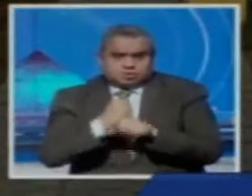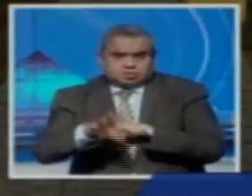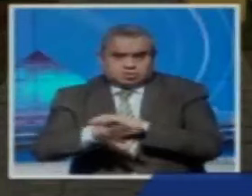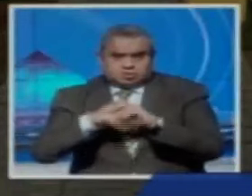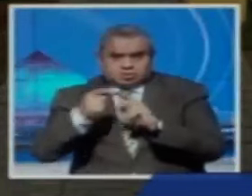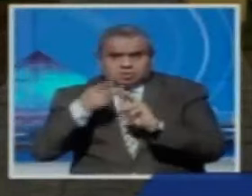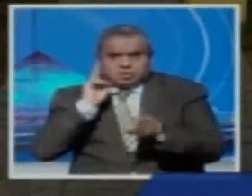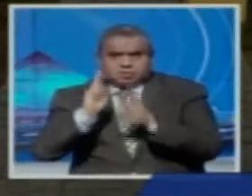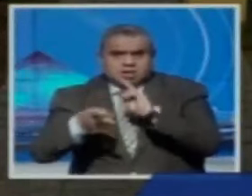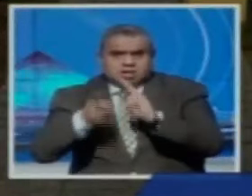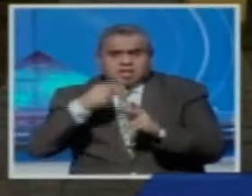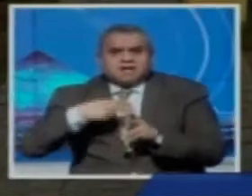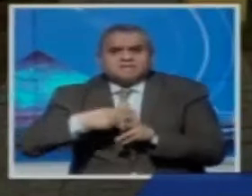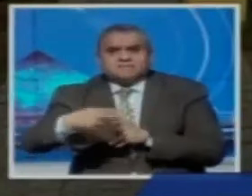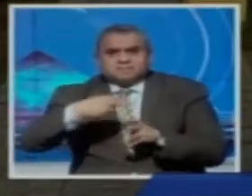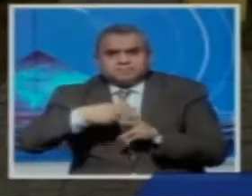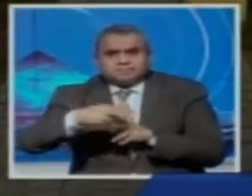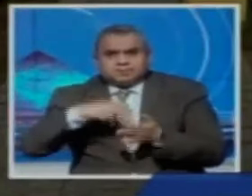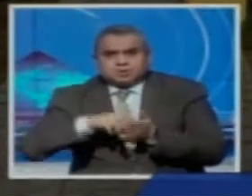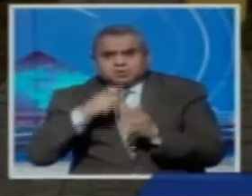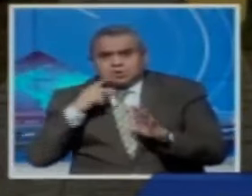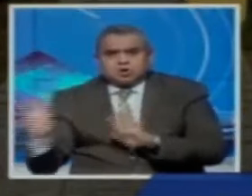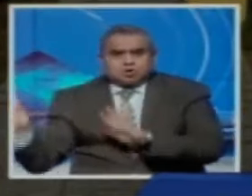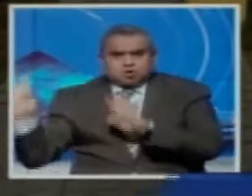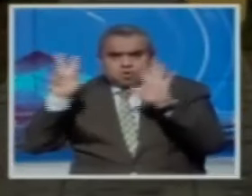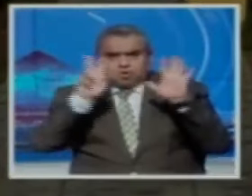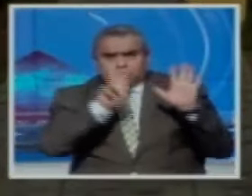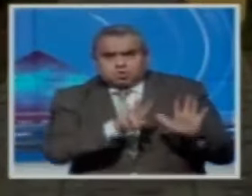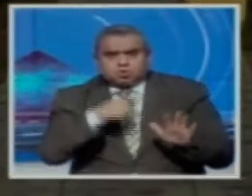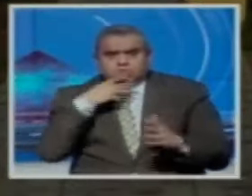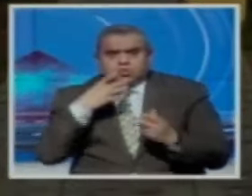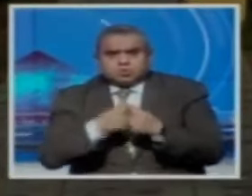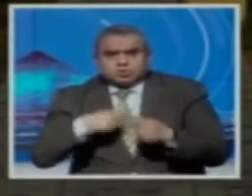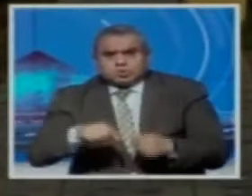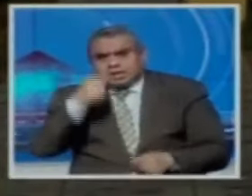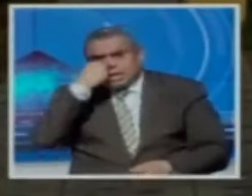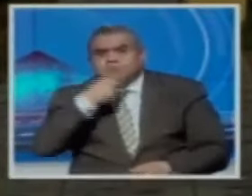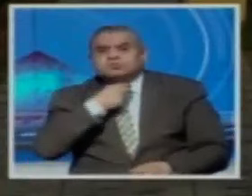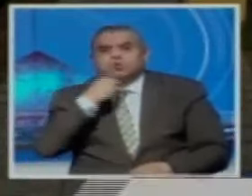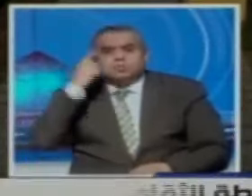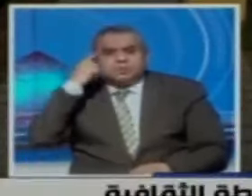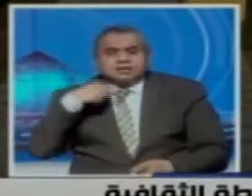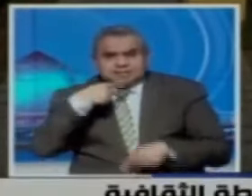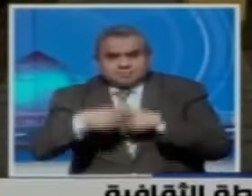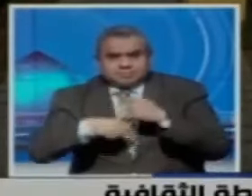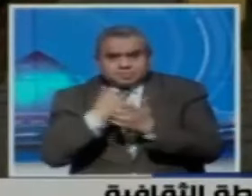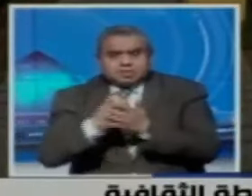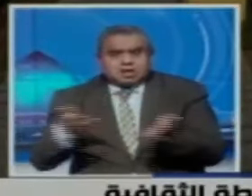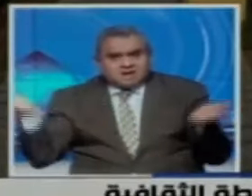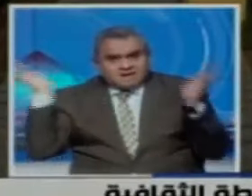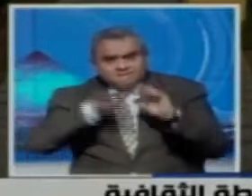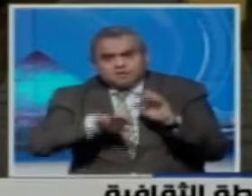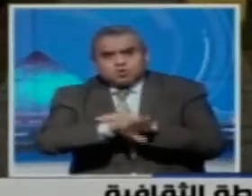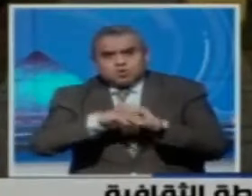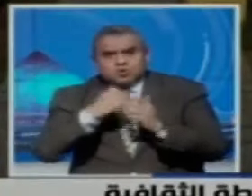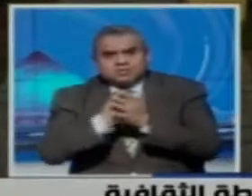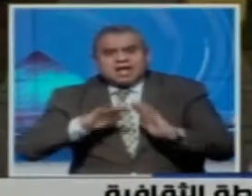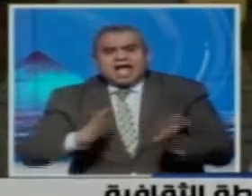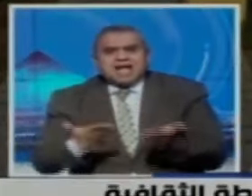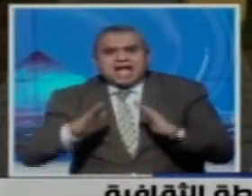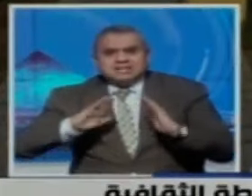الحفلات، فالحفلات هي مستمرة على مدار الأسبوع. يمكن أيام عطلة الخميس والجمعة والسبت هي الأيام التي تنطلق معها